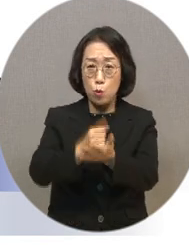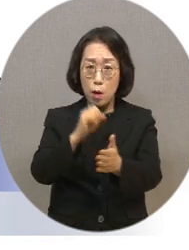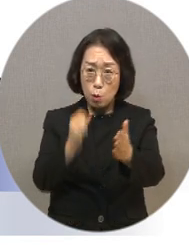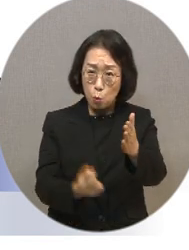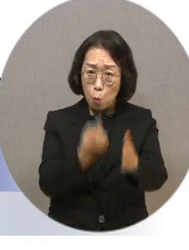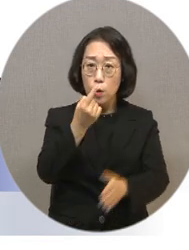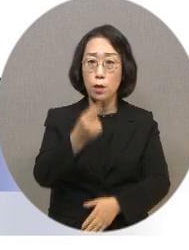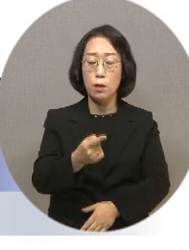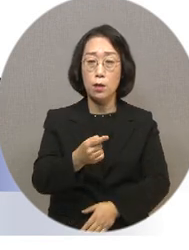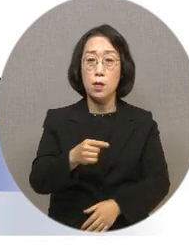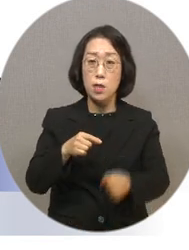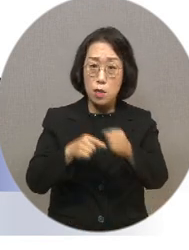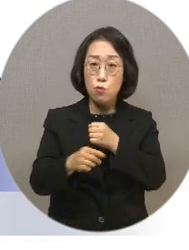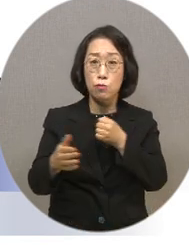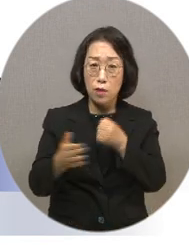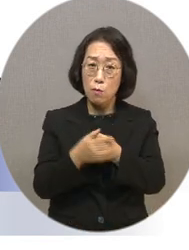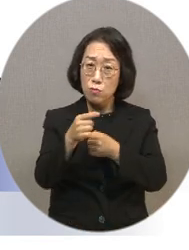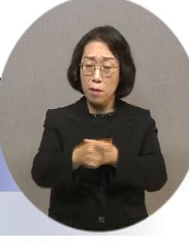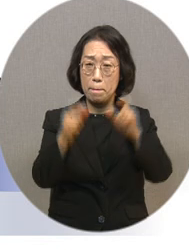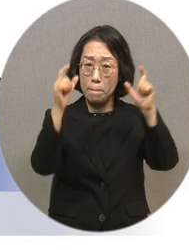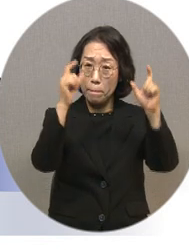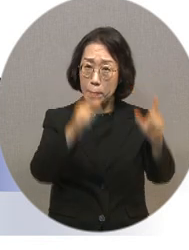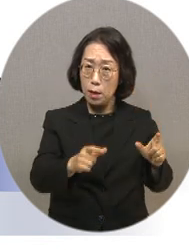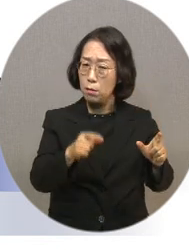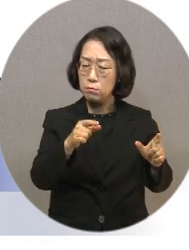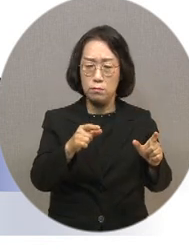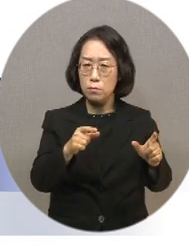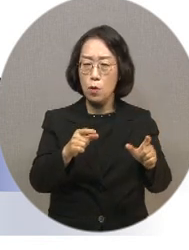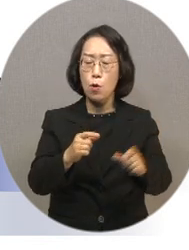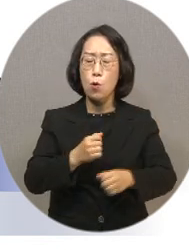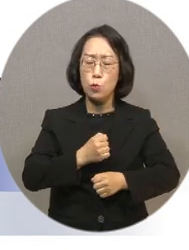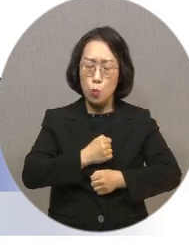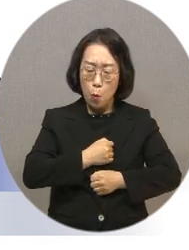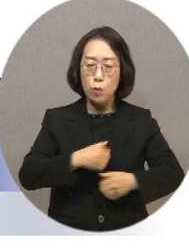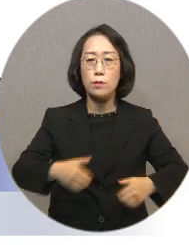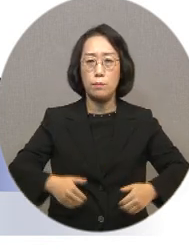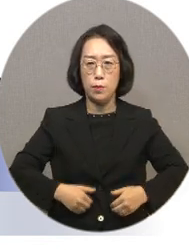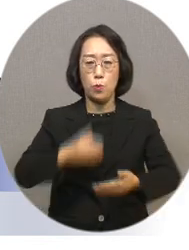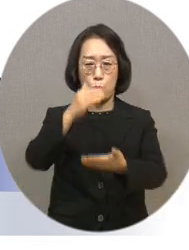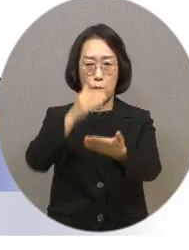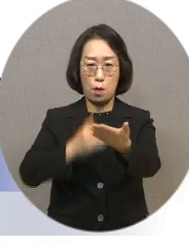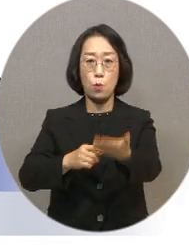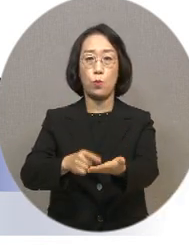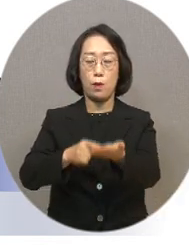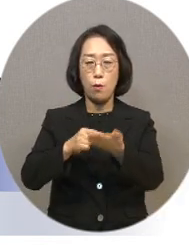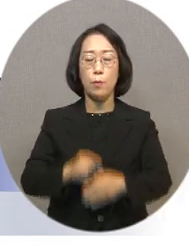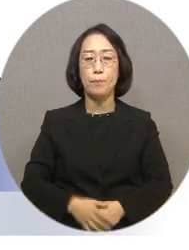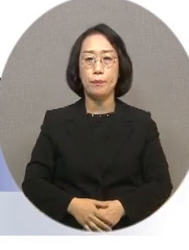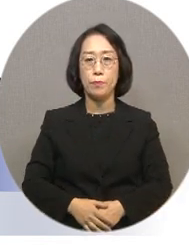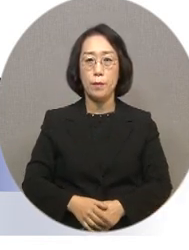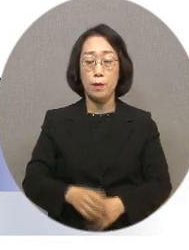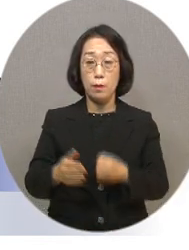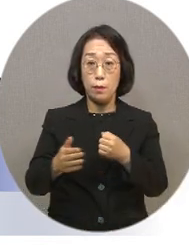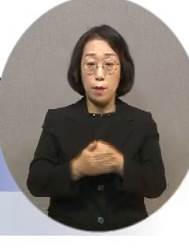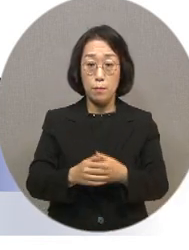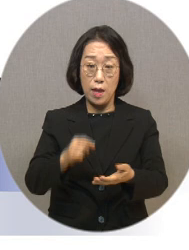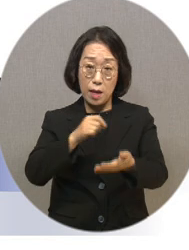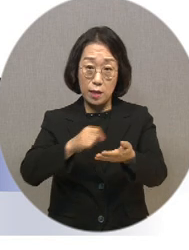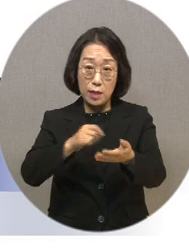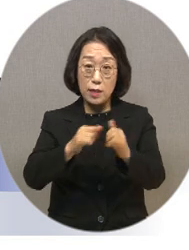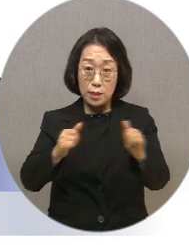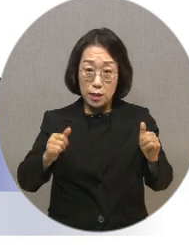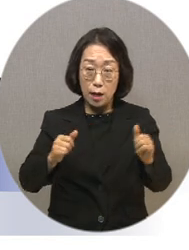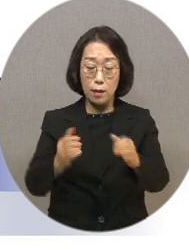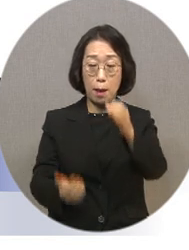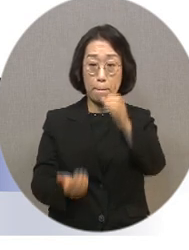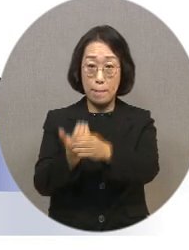원인과 연관시키는 극히 신중해야 합니다를 원칙에 명시했습니다이를 통해 기자들이 사건